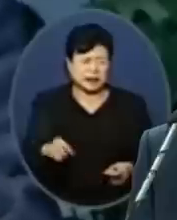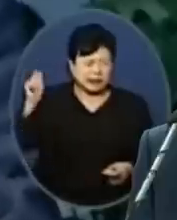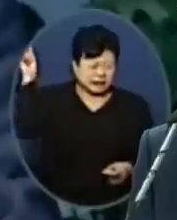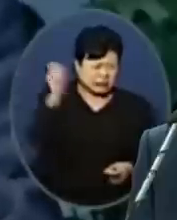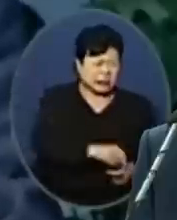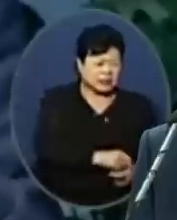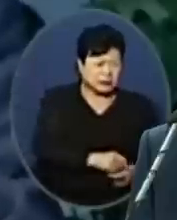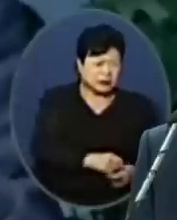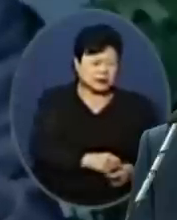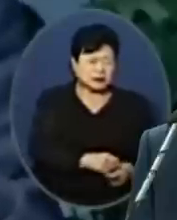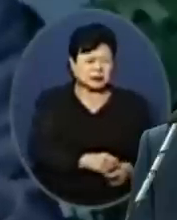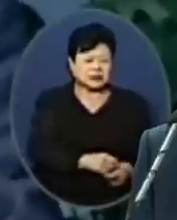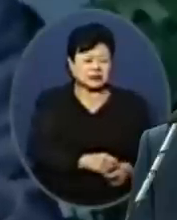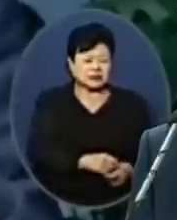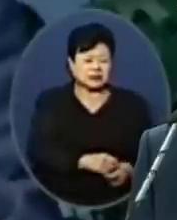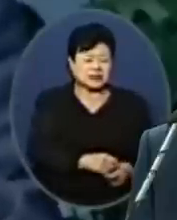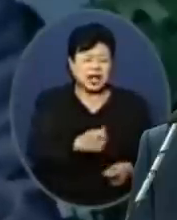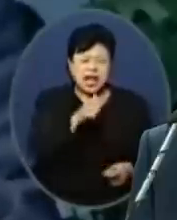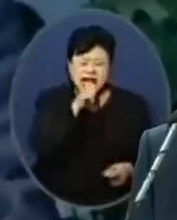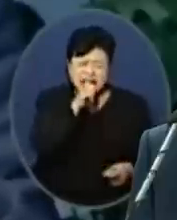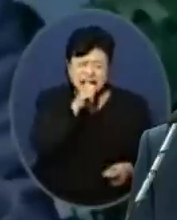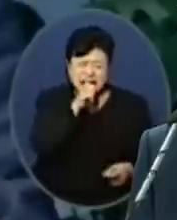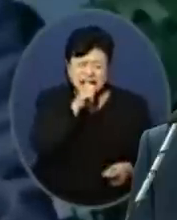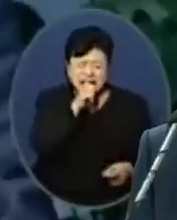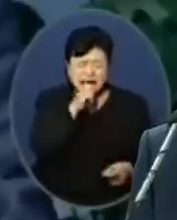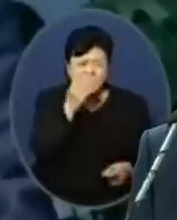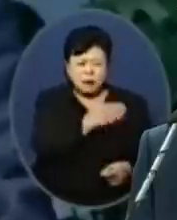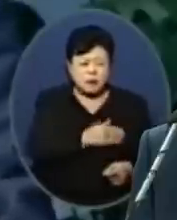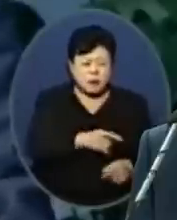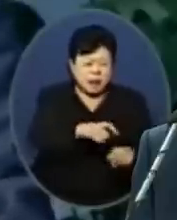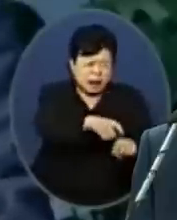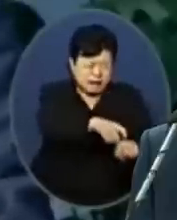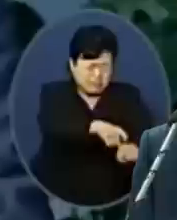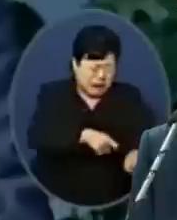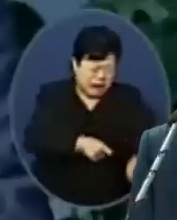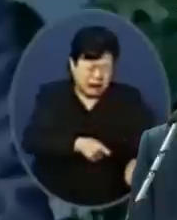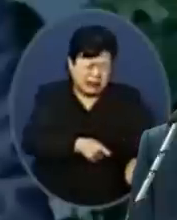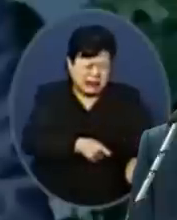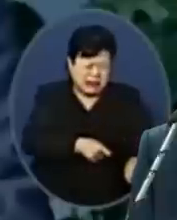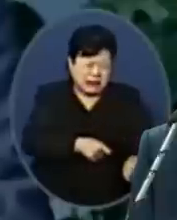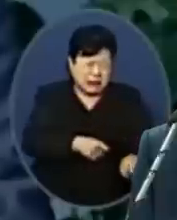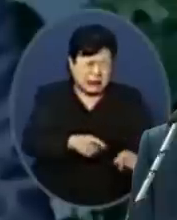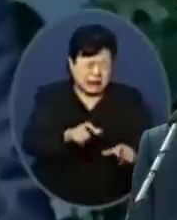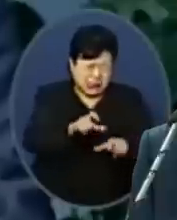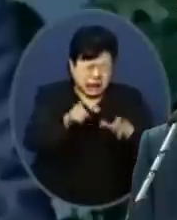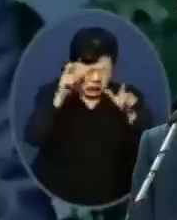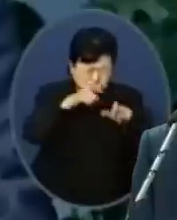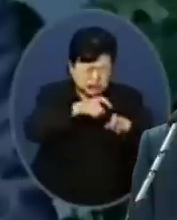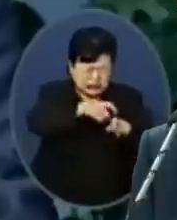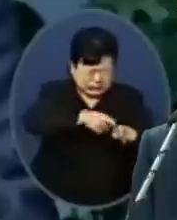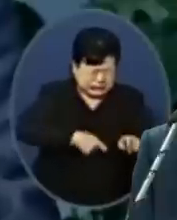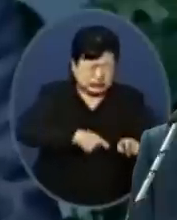때리기 때문에 때리면 쇠조각이 몸에 박히면 잡아 당기면 가죽이 다 터집니다.